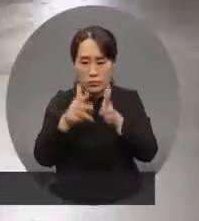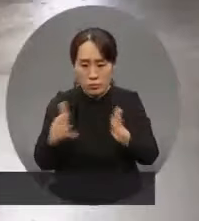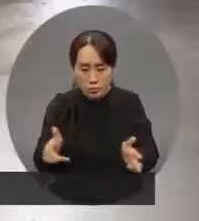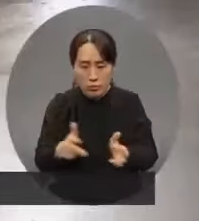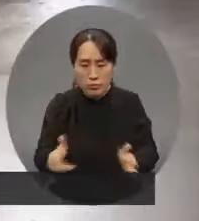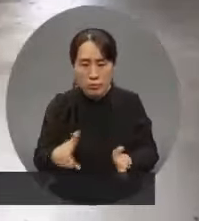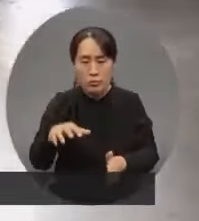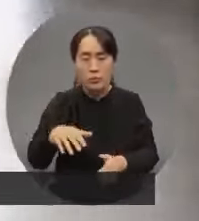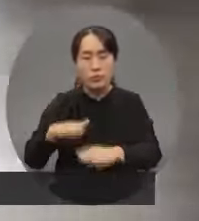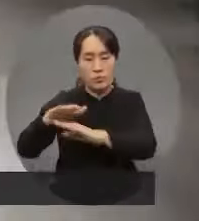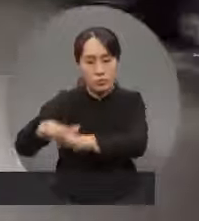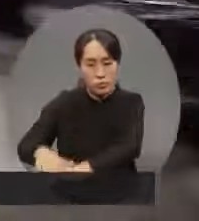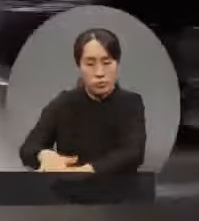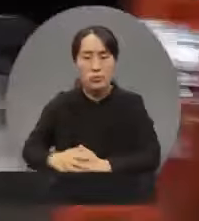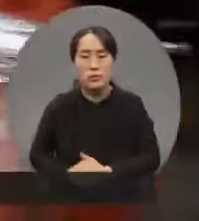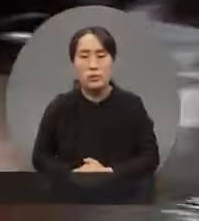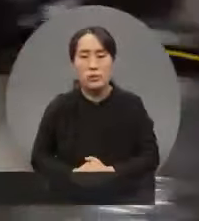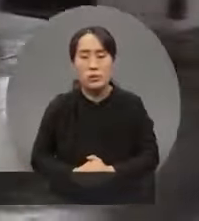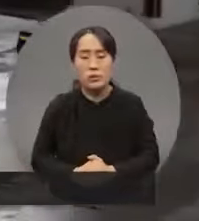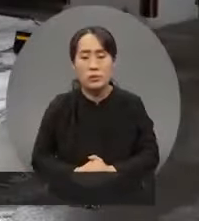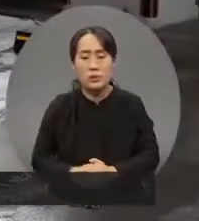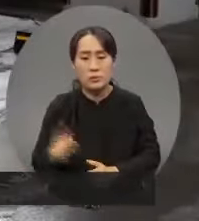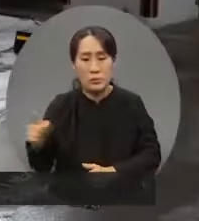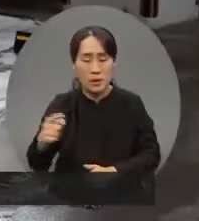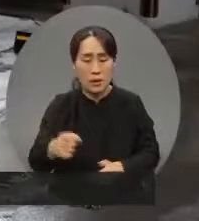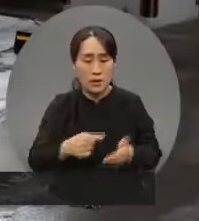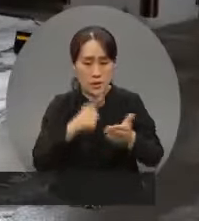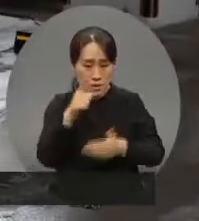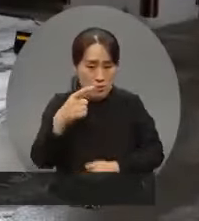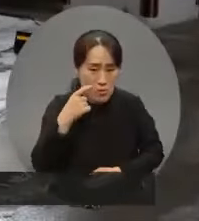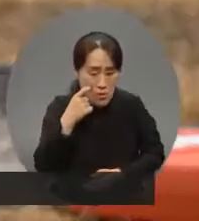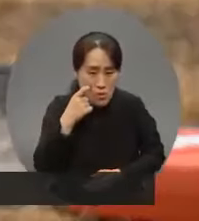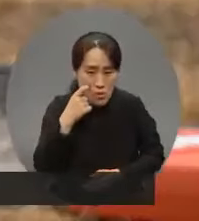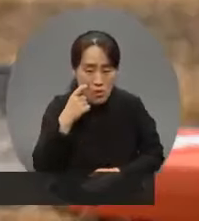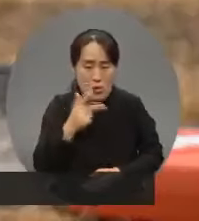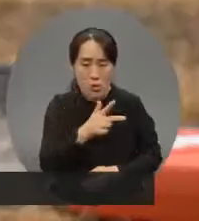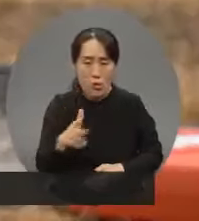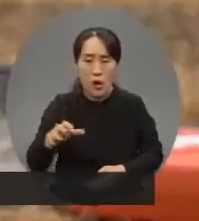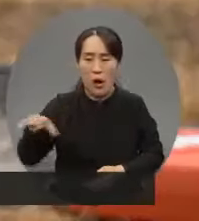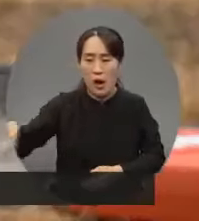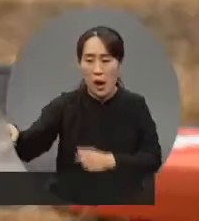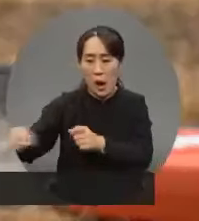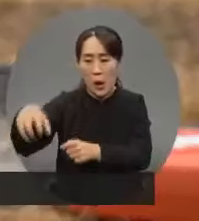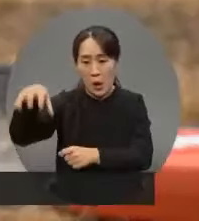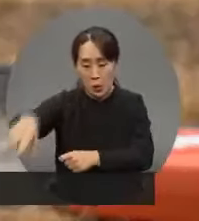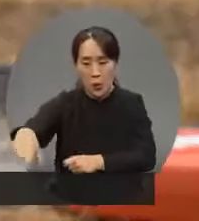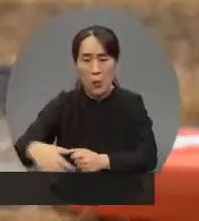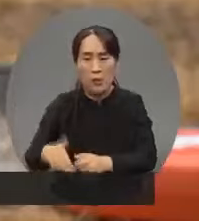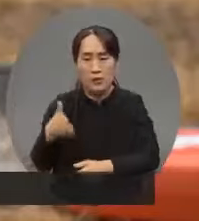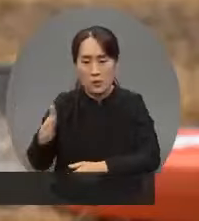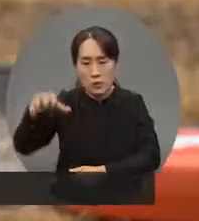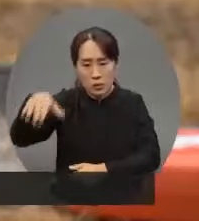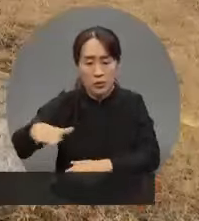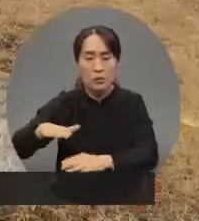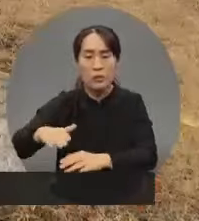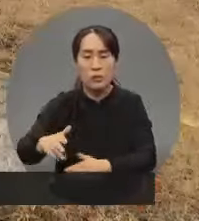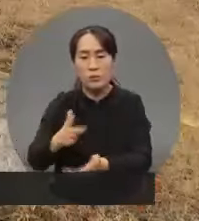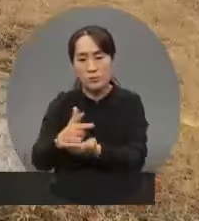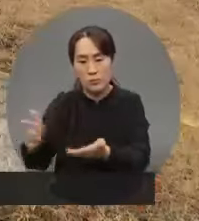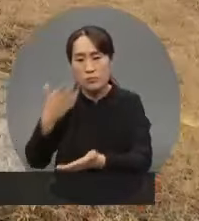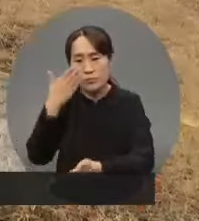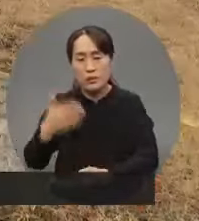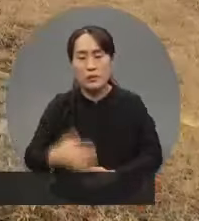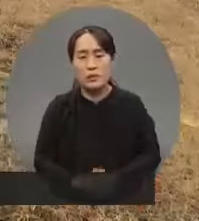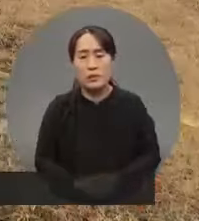지정 주차장에 보관되고 순위에 들지 못한 차량은 공항 주변 공터 두 곳에 마련된 전용 보관장으로